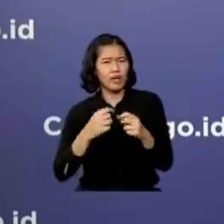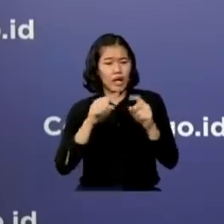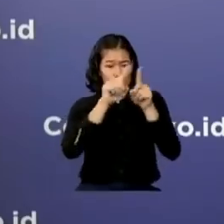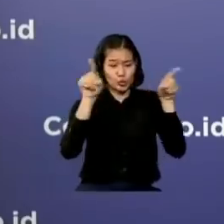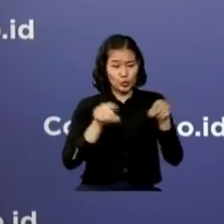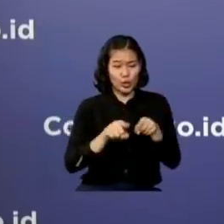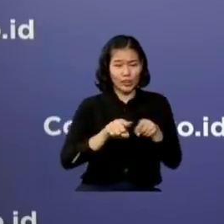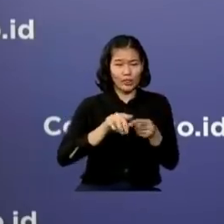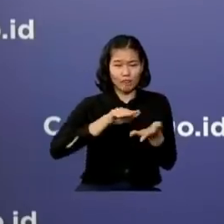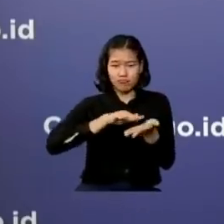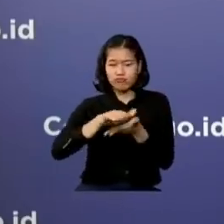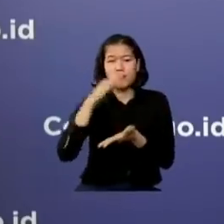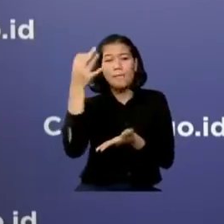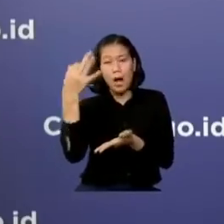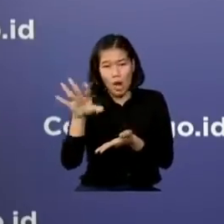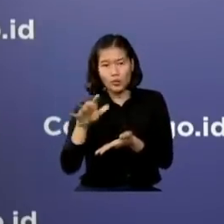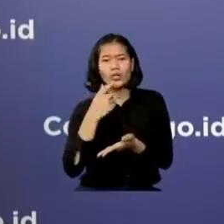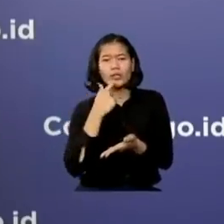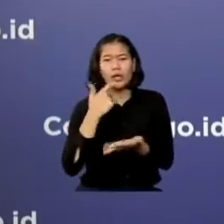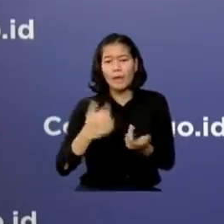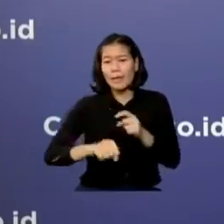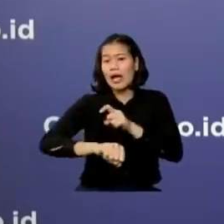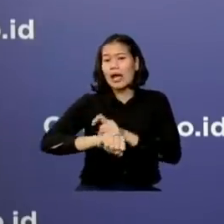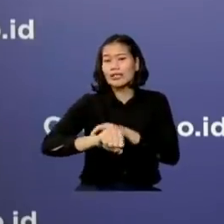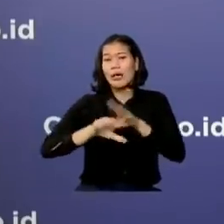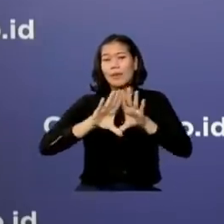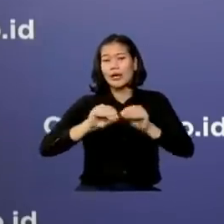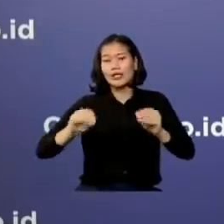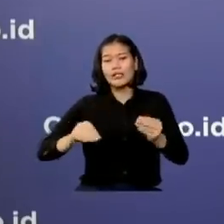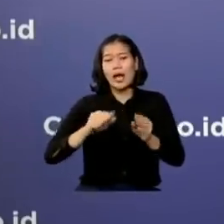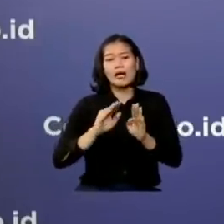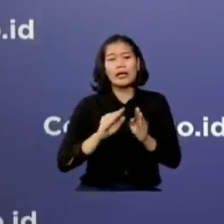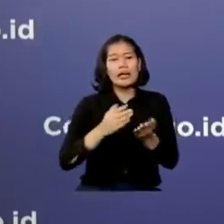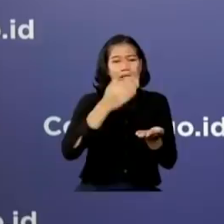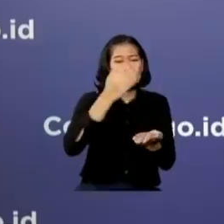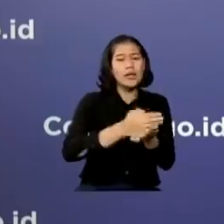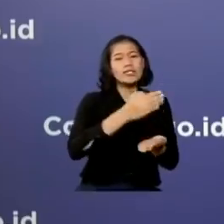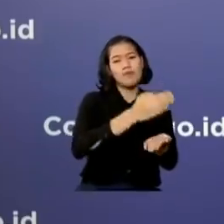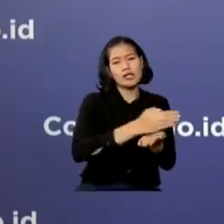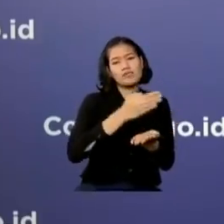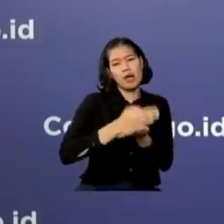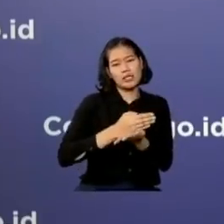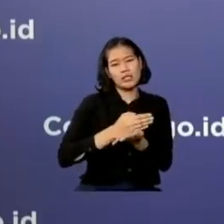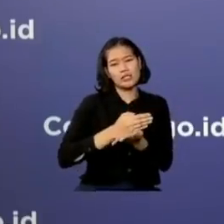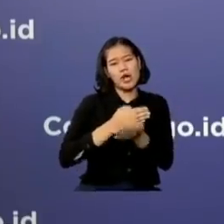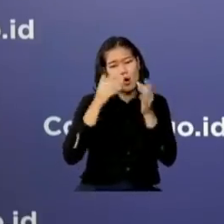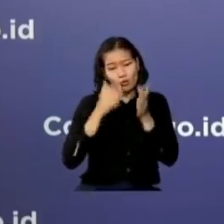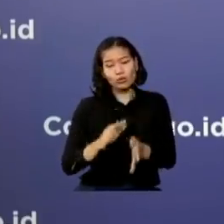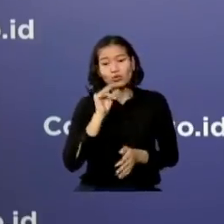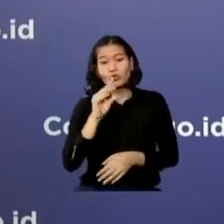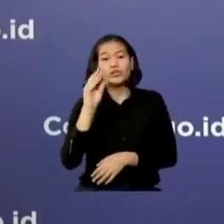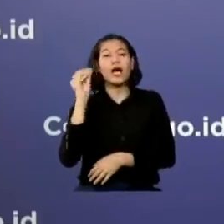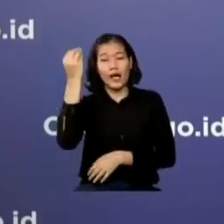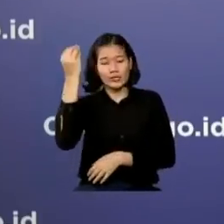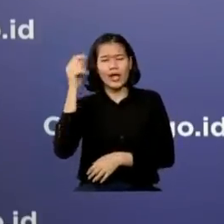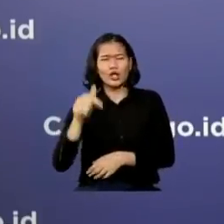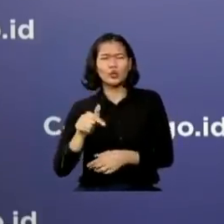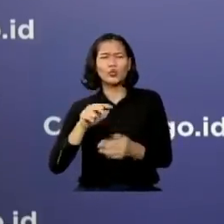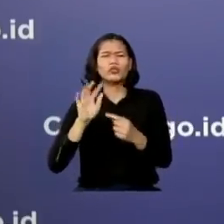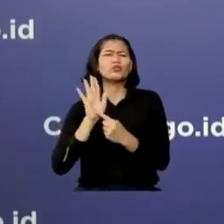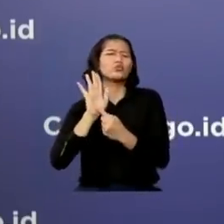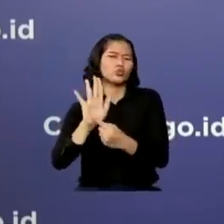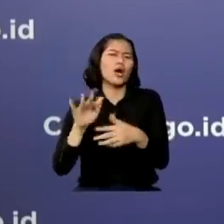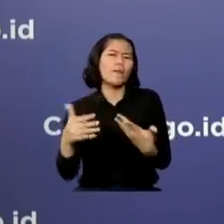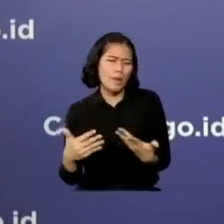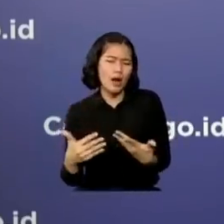edaran yang baru tentang pembagian jam kerja khususnya untuk DKI ini adalah salah satu bentuk kita